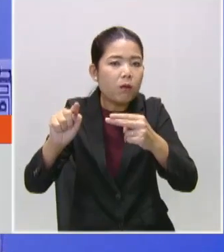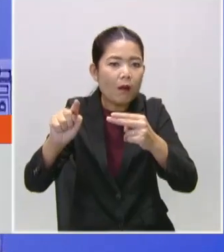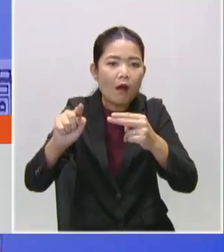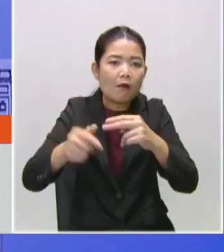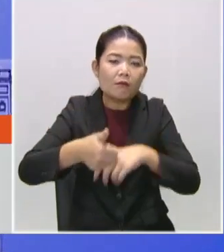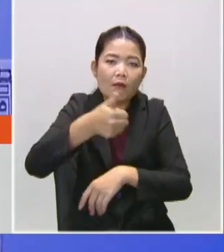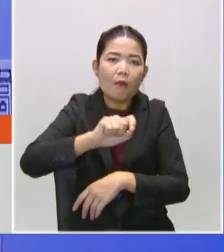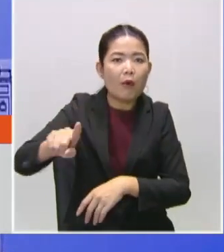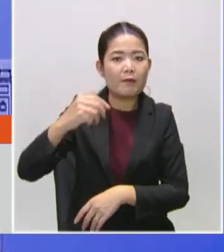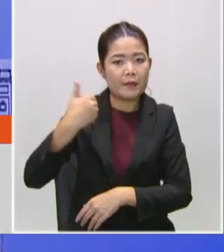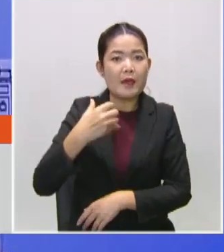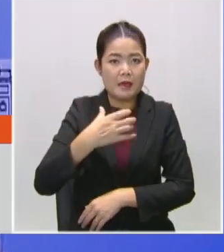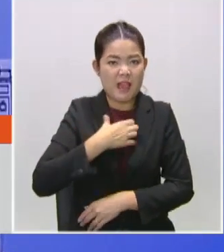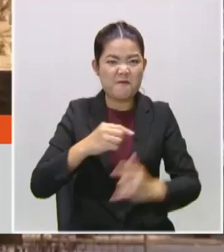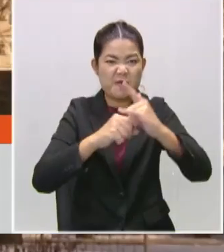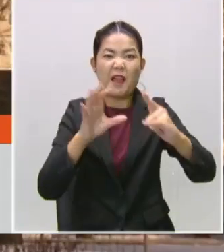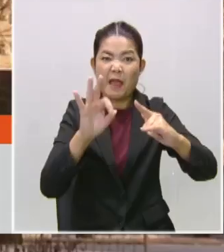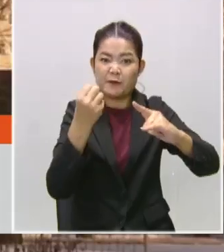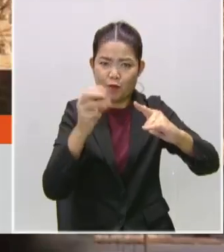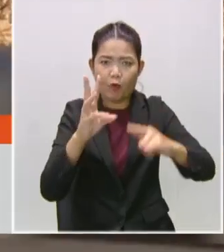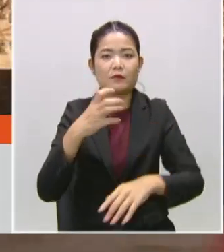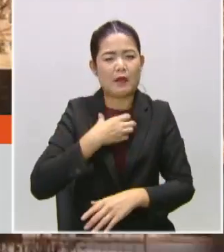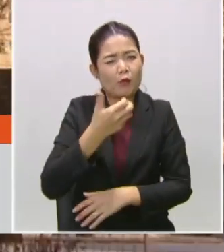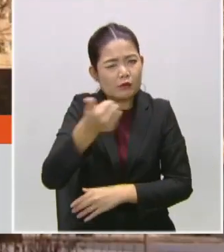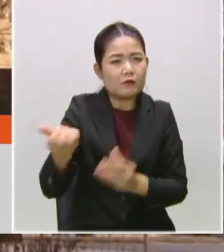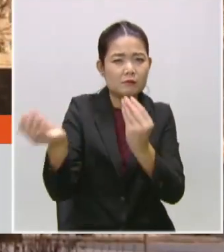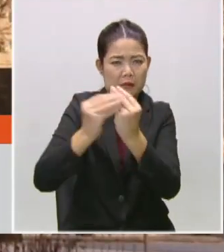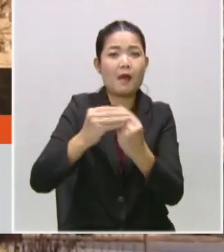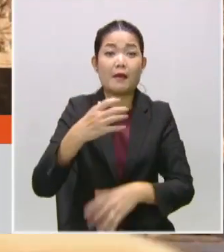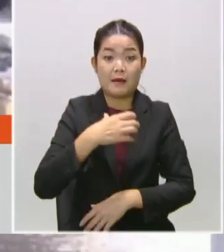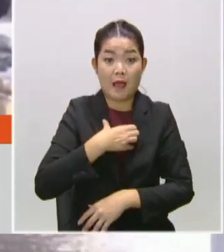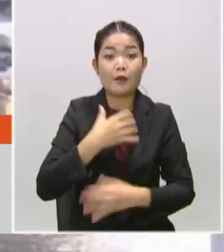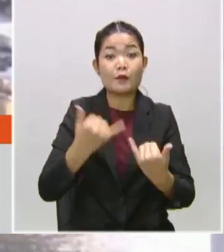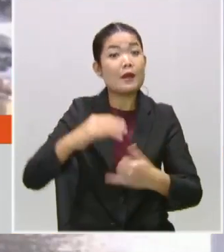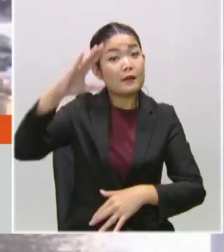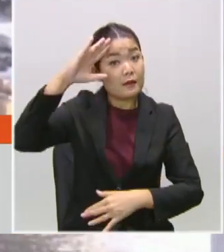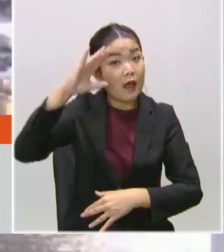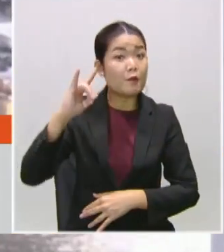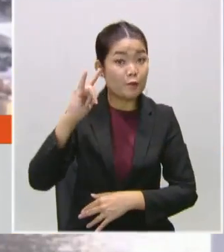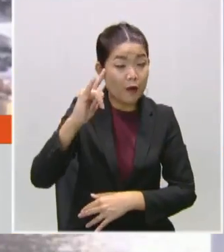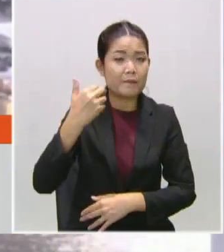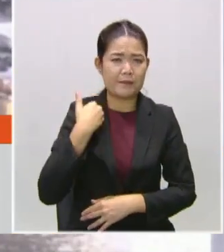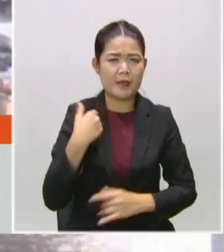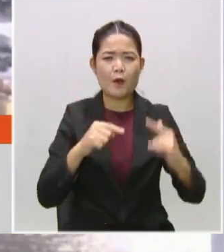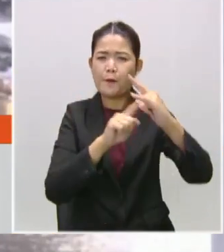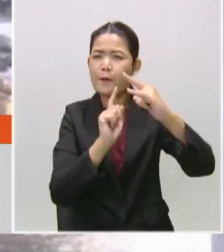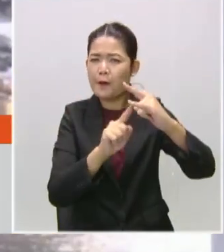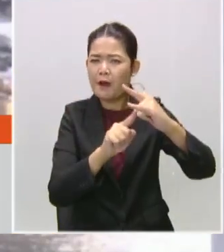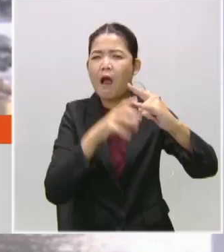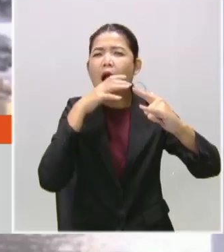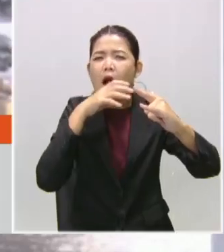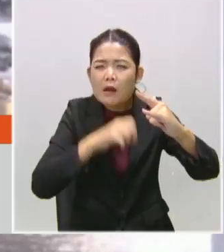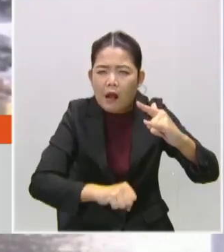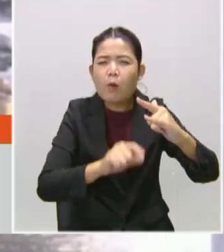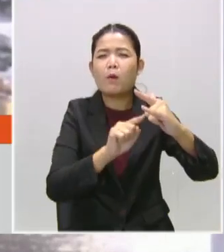บ F-16 และรุ่นอื่นๆที่ทันสมัยพอๆกันค่ะปัจจุบันกองทัพอากาศของยูเครนมีฝูงบินขับไล่ยุคโซเวียตที่ล้าสมัย